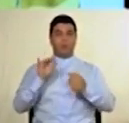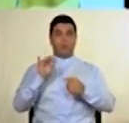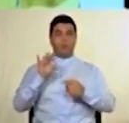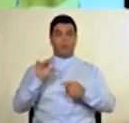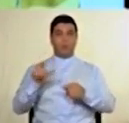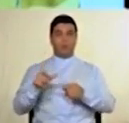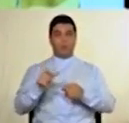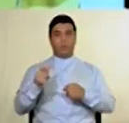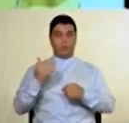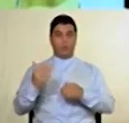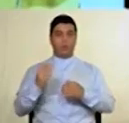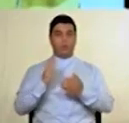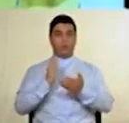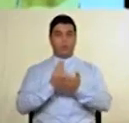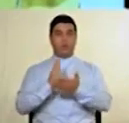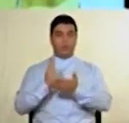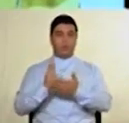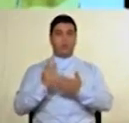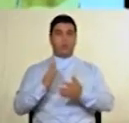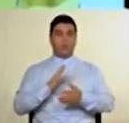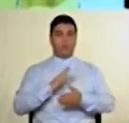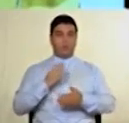yo'lining dastlabki yo'nalishlari edi.